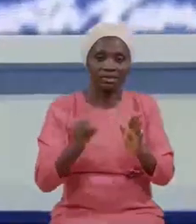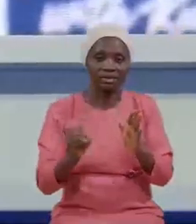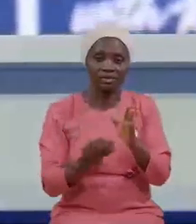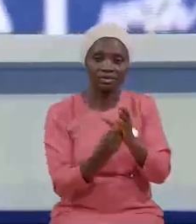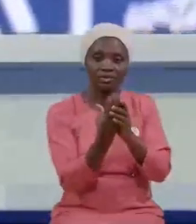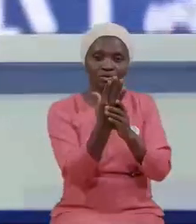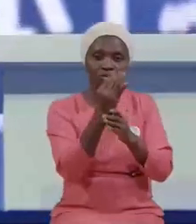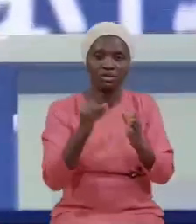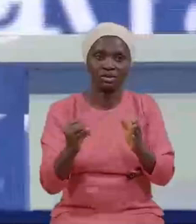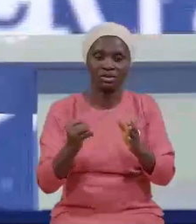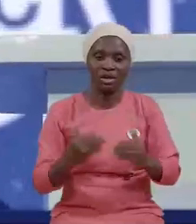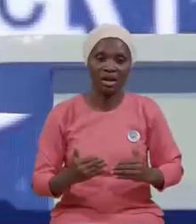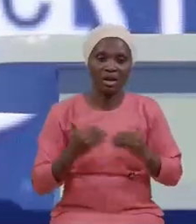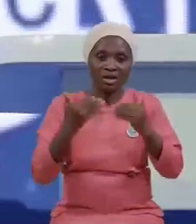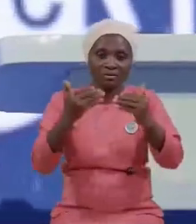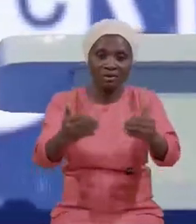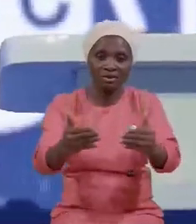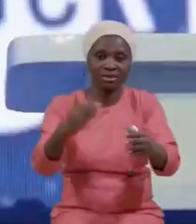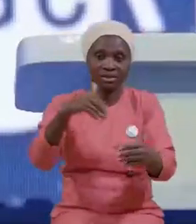Ça, c'est la nature de Dieu.